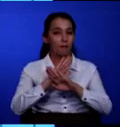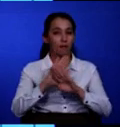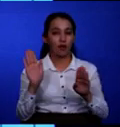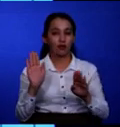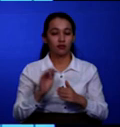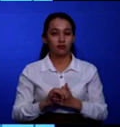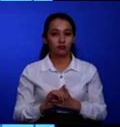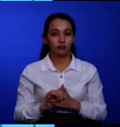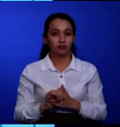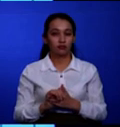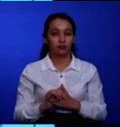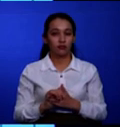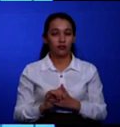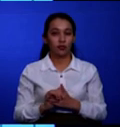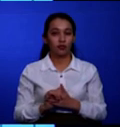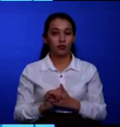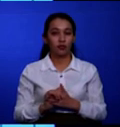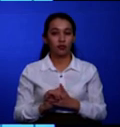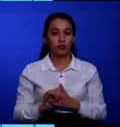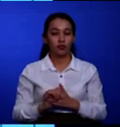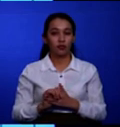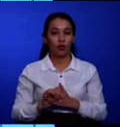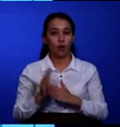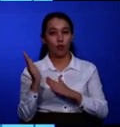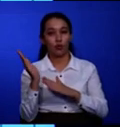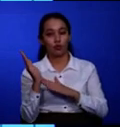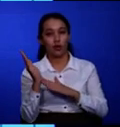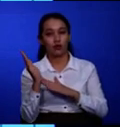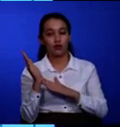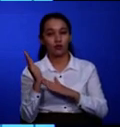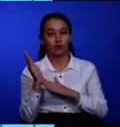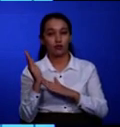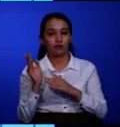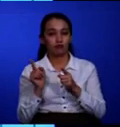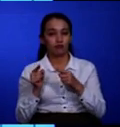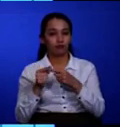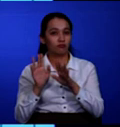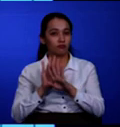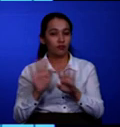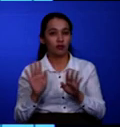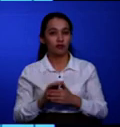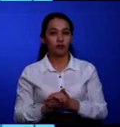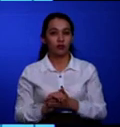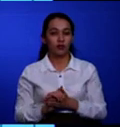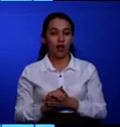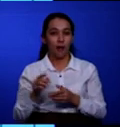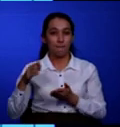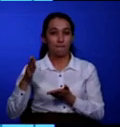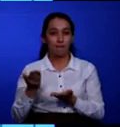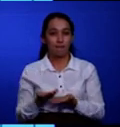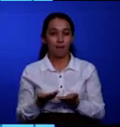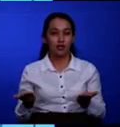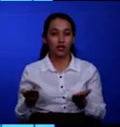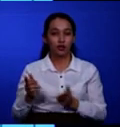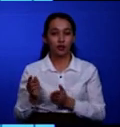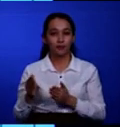e'tibor bering. Bu burchaklar o'tmas burchak. Uning pastki burchaklari ikkita burchagi o'tkir burchak. Bizda